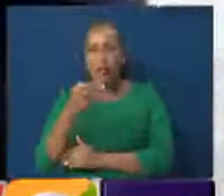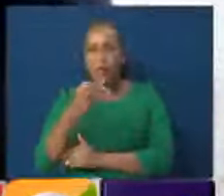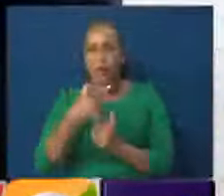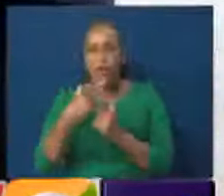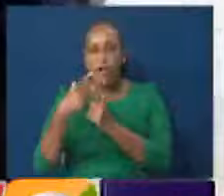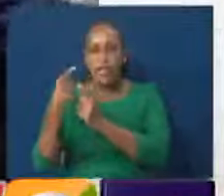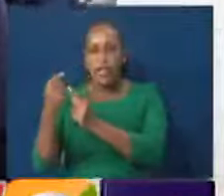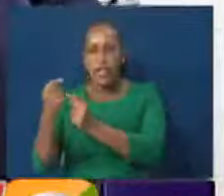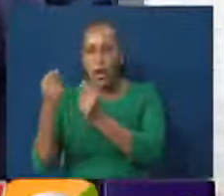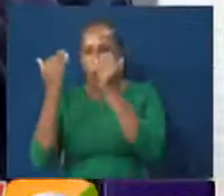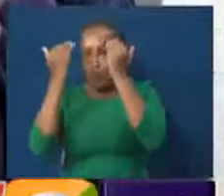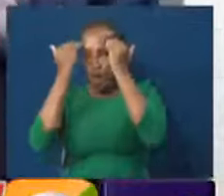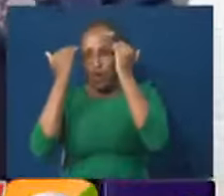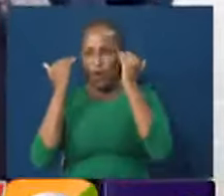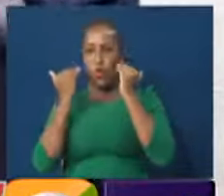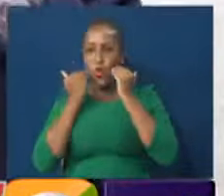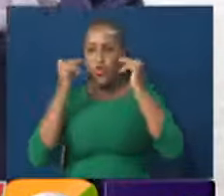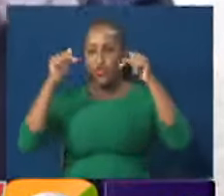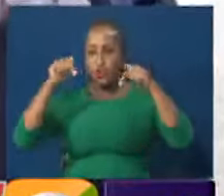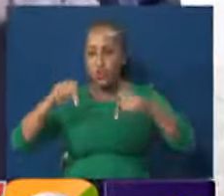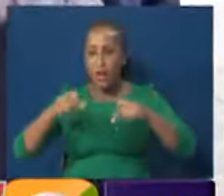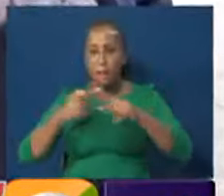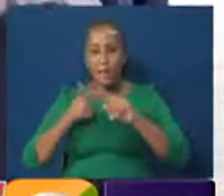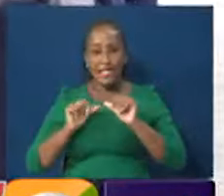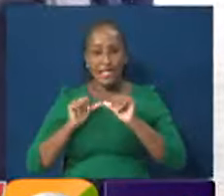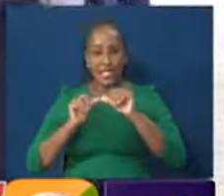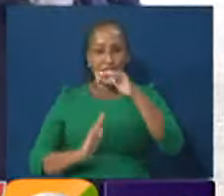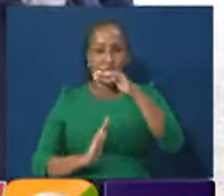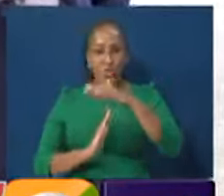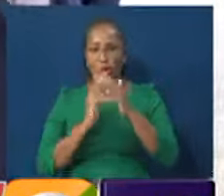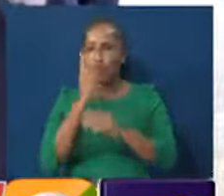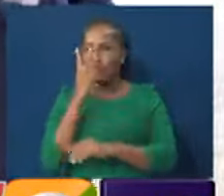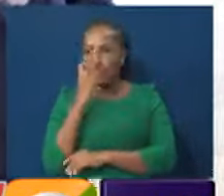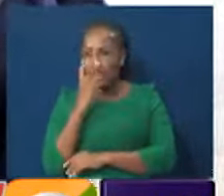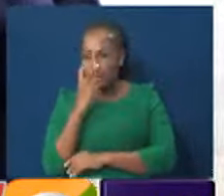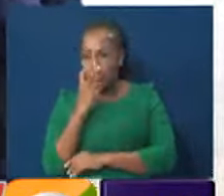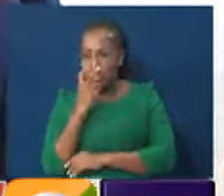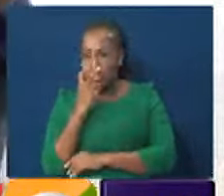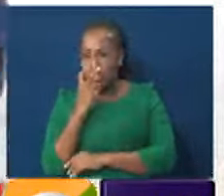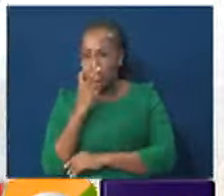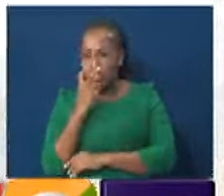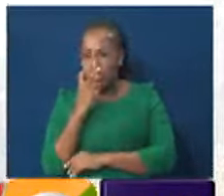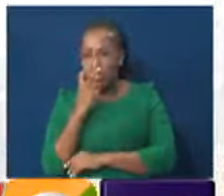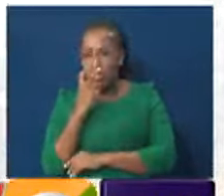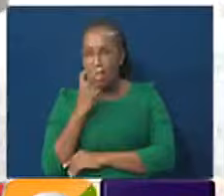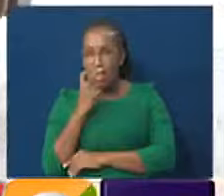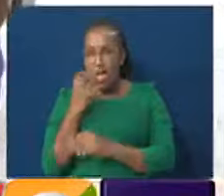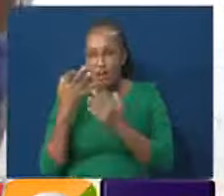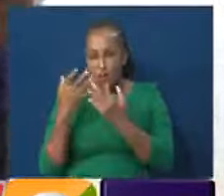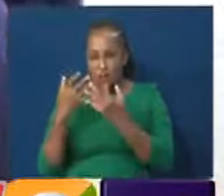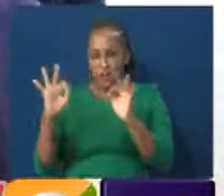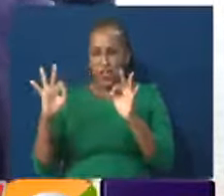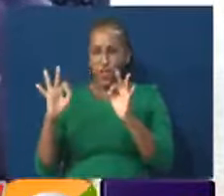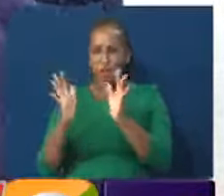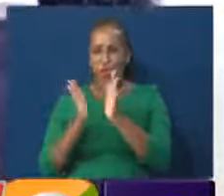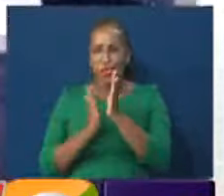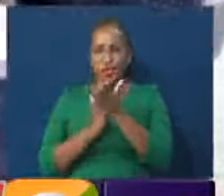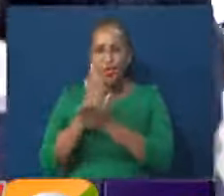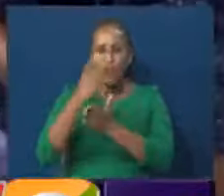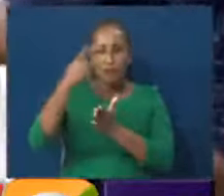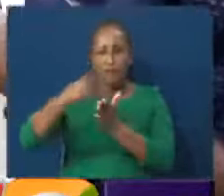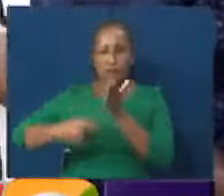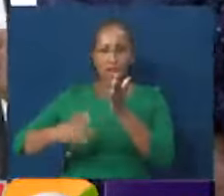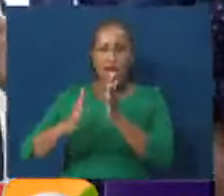walifikishwa katika mahakama ya Mavoko hii leo. Hata hivyo, mshukiwa mkuu Januaris Musau aliachiliwa kwa dhamana na sasa